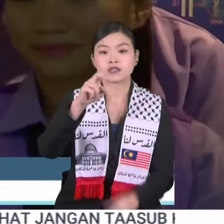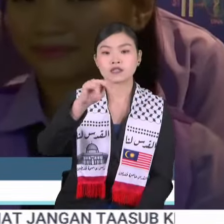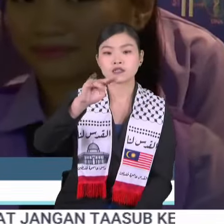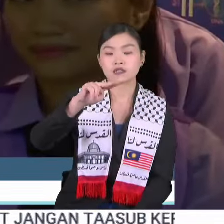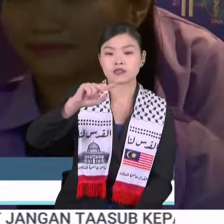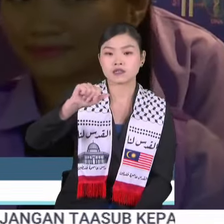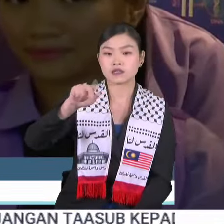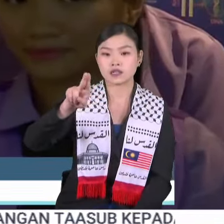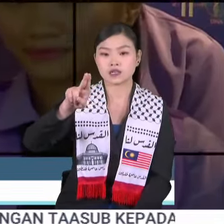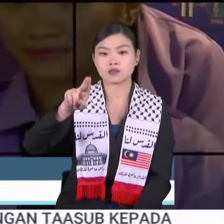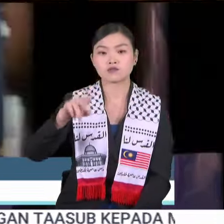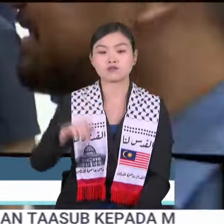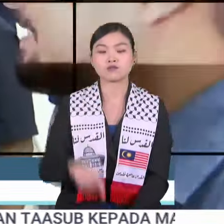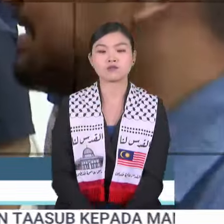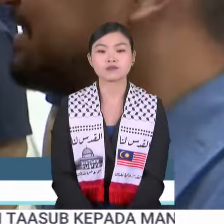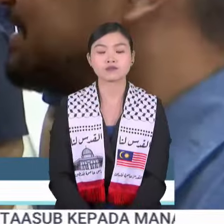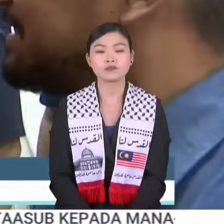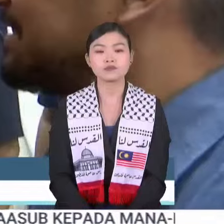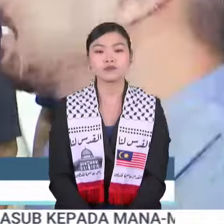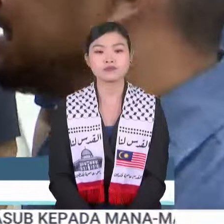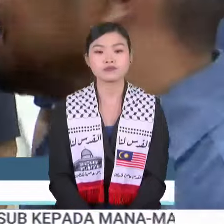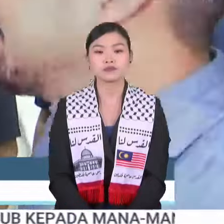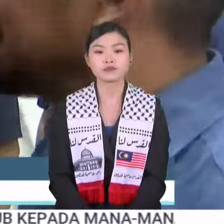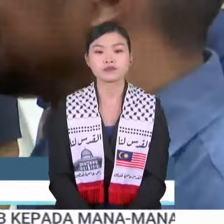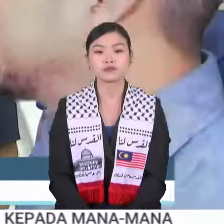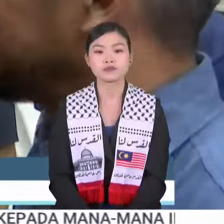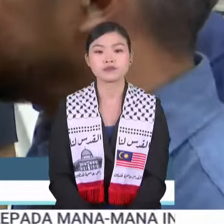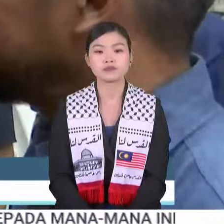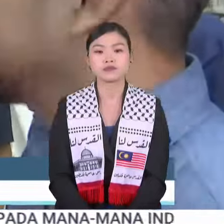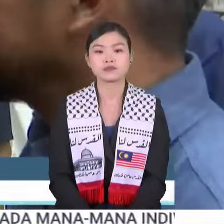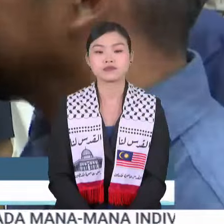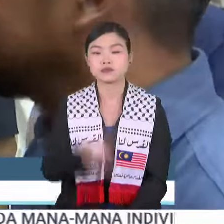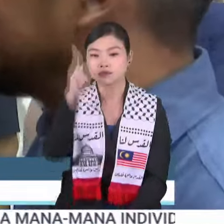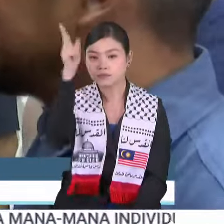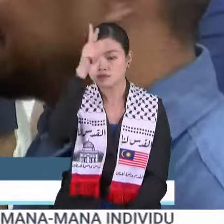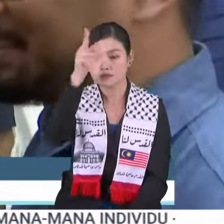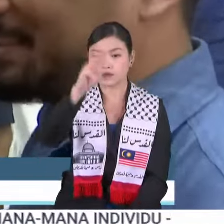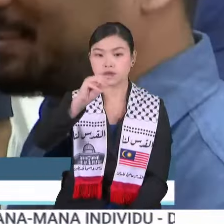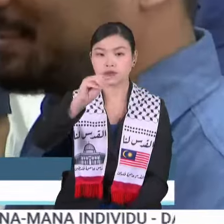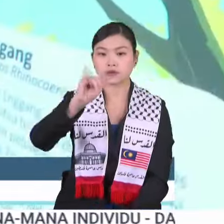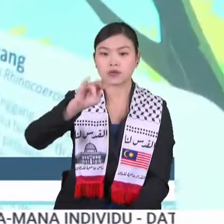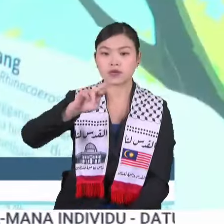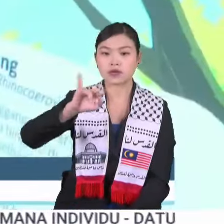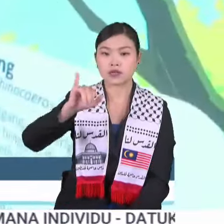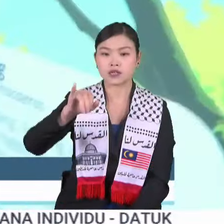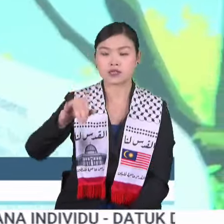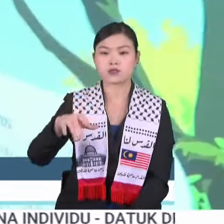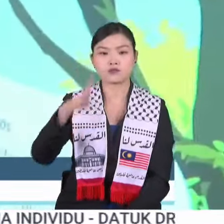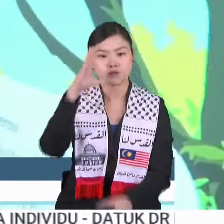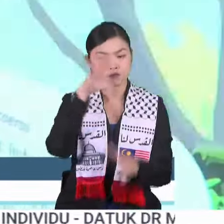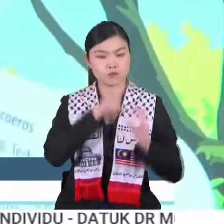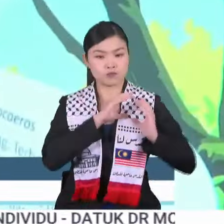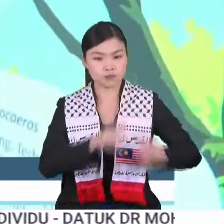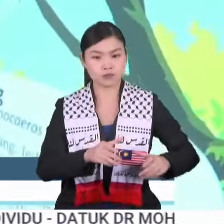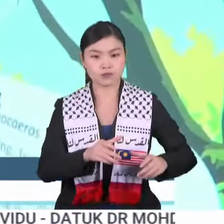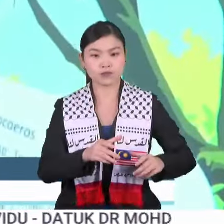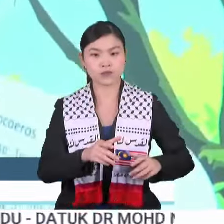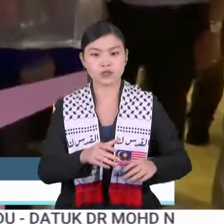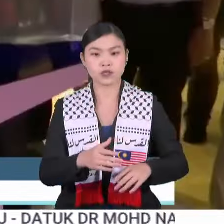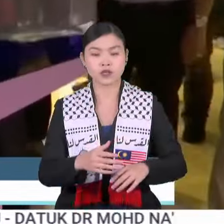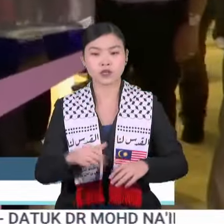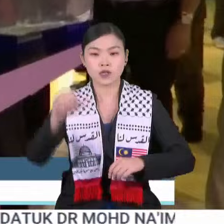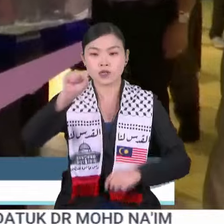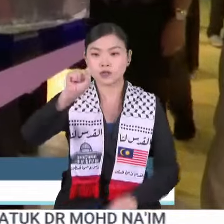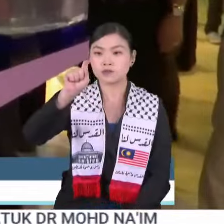Sabah secara keseluruhannya. Sementara itu, Kerajaan Negeri komited memastikan pembelajaran STEM di Perkasa